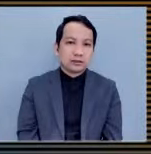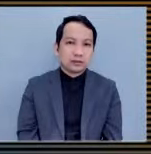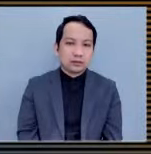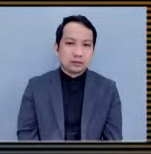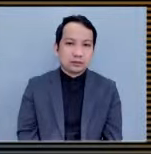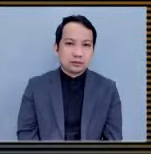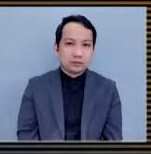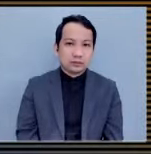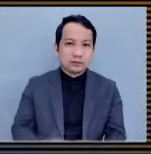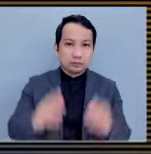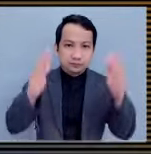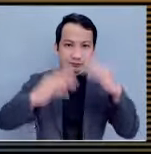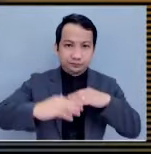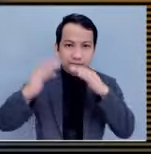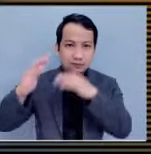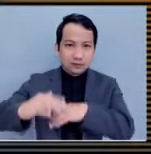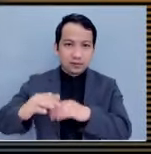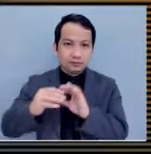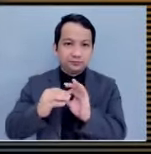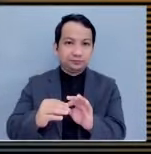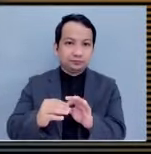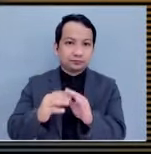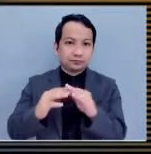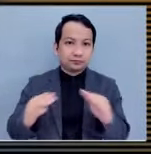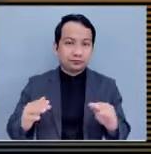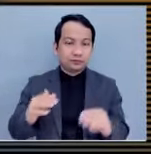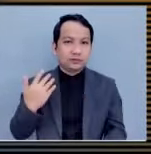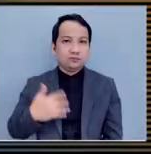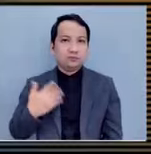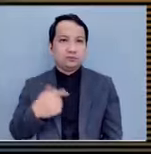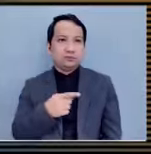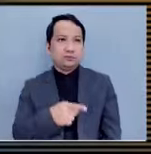Nagbagsakan pa ang niyebe sa bubong ng mga bahay. Wow!